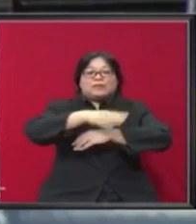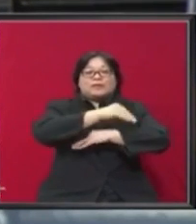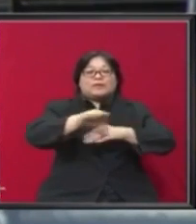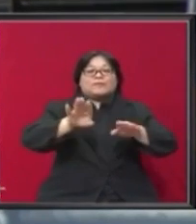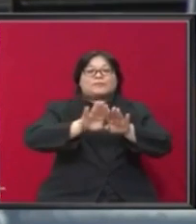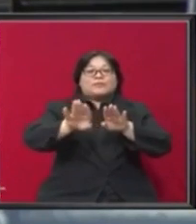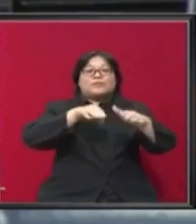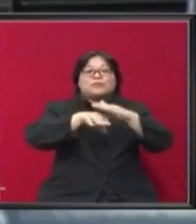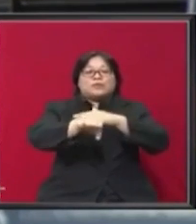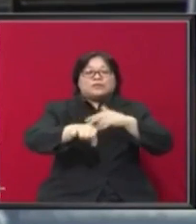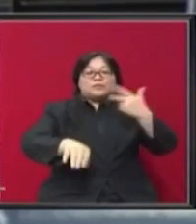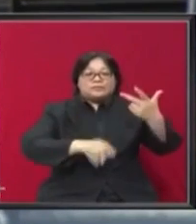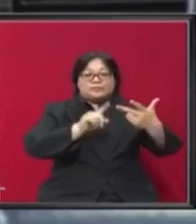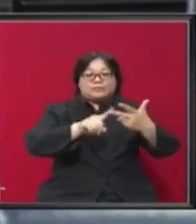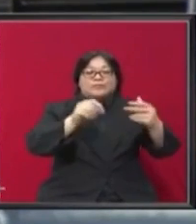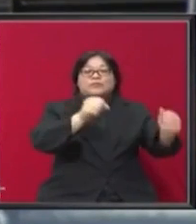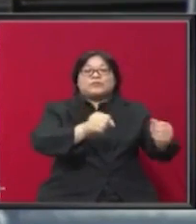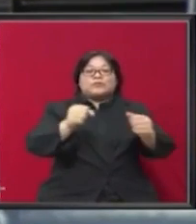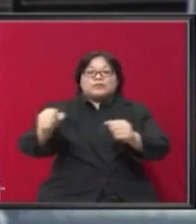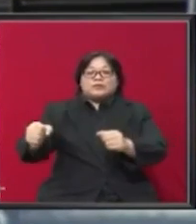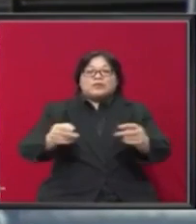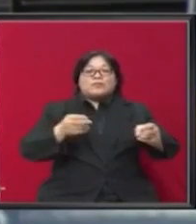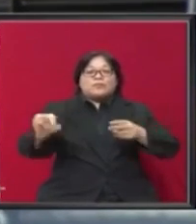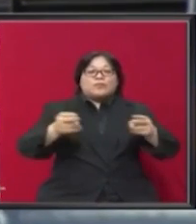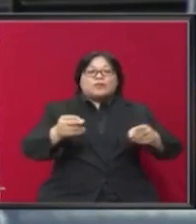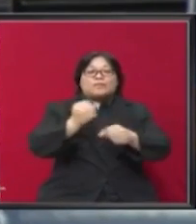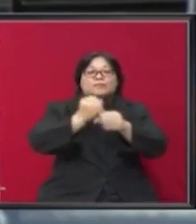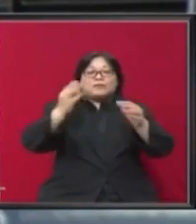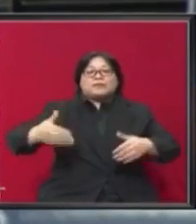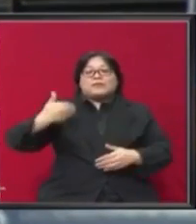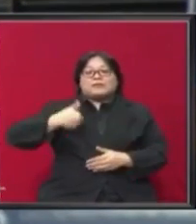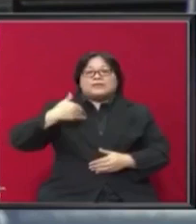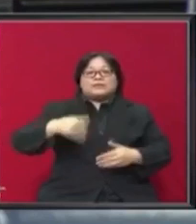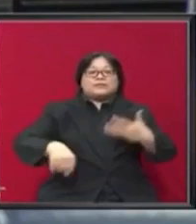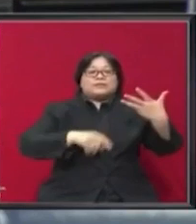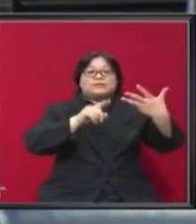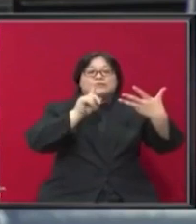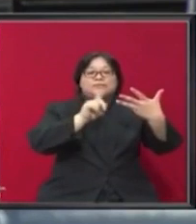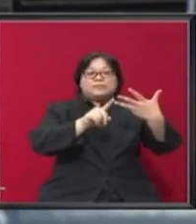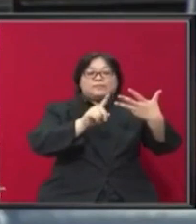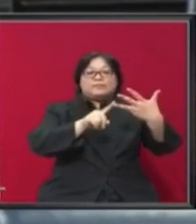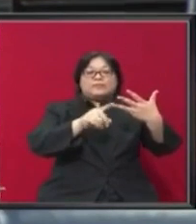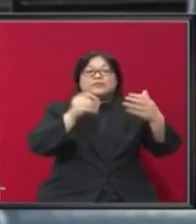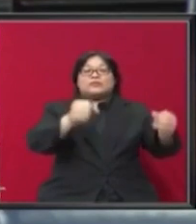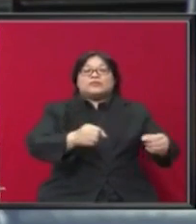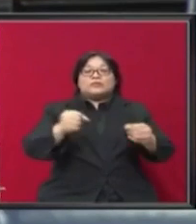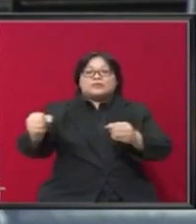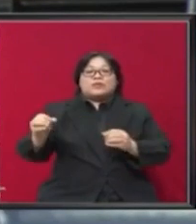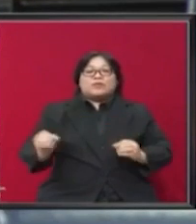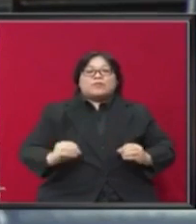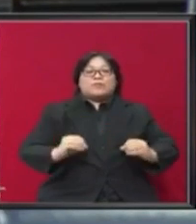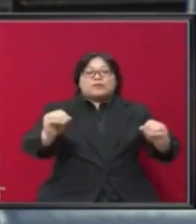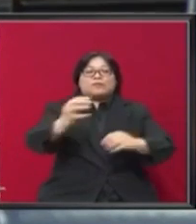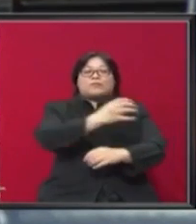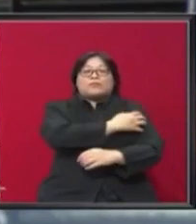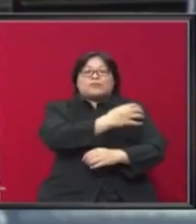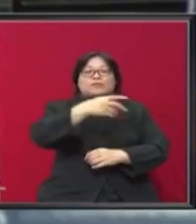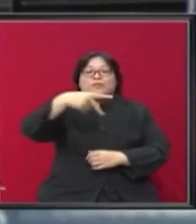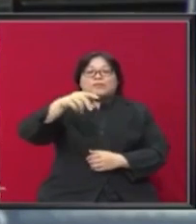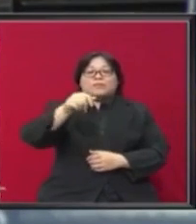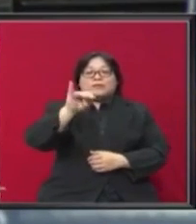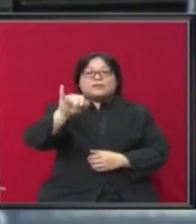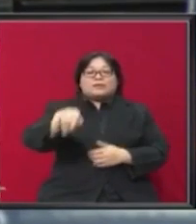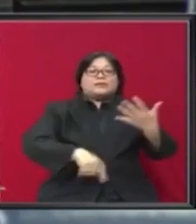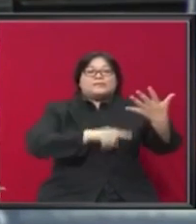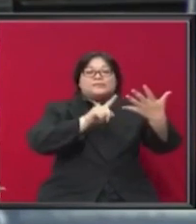pintu masuk yang ketiga strategi pengurusan pekerjaan asing yang ke-4 strategi operasi pengupasan